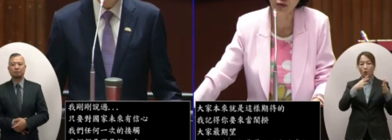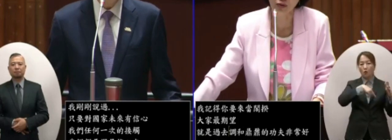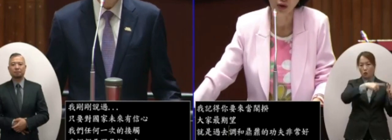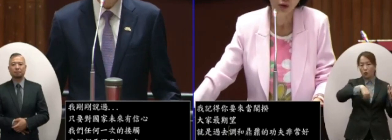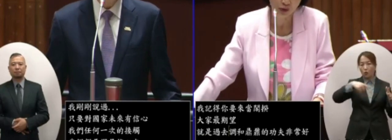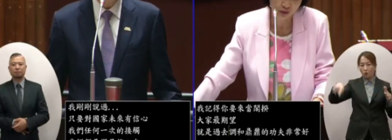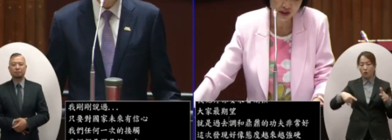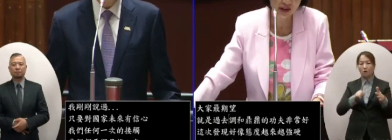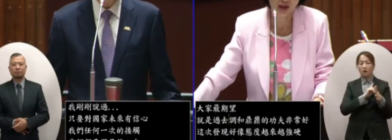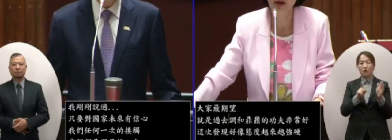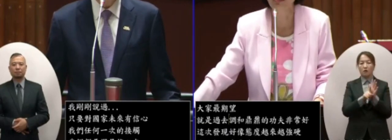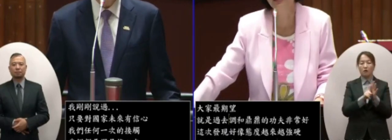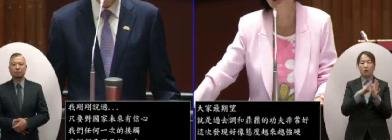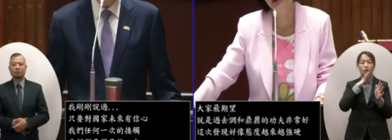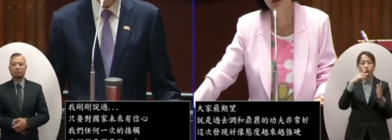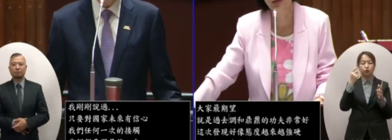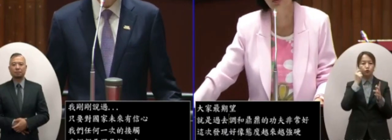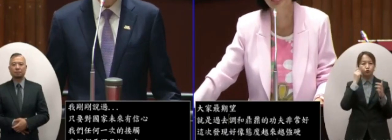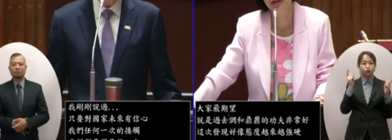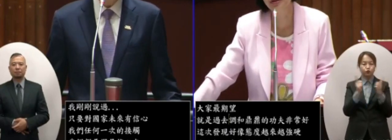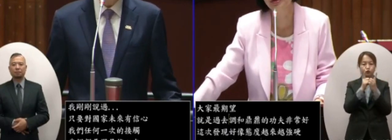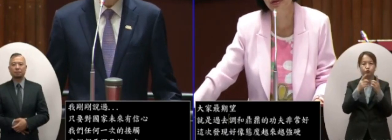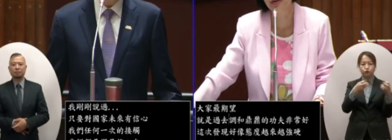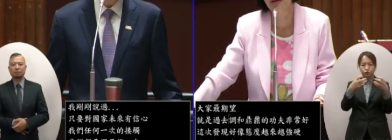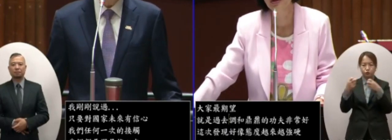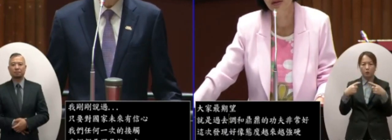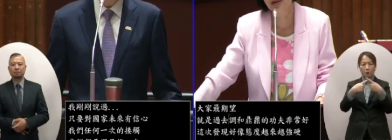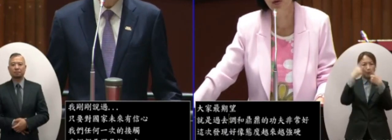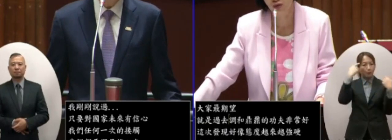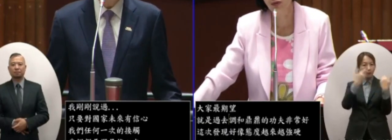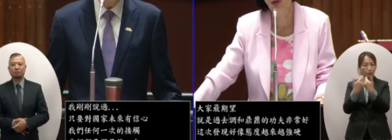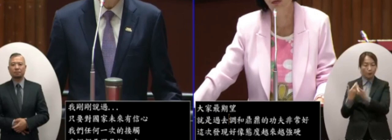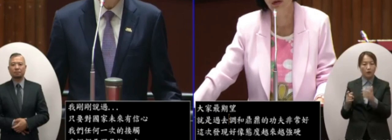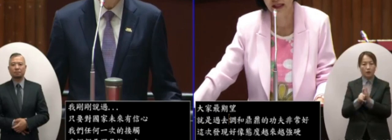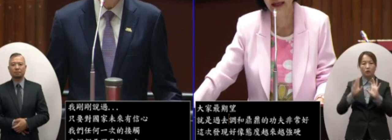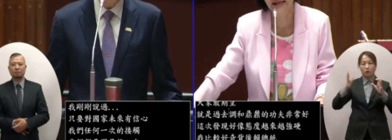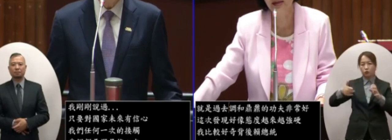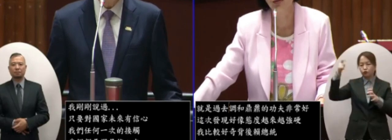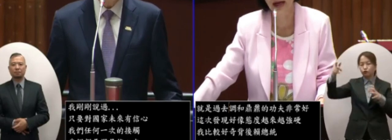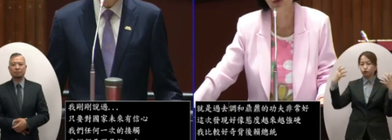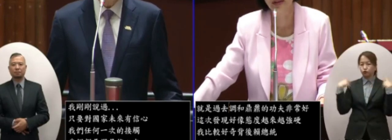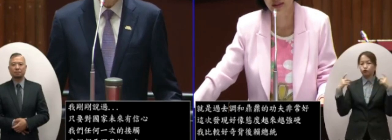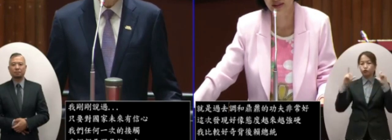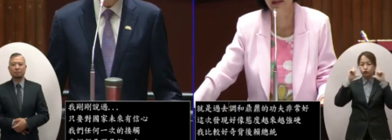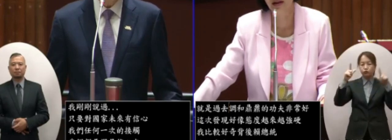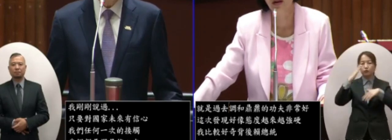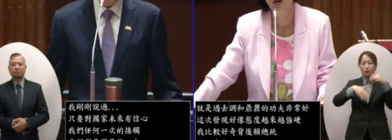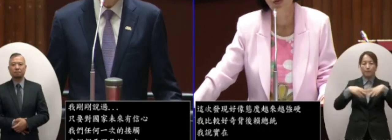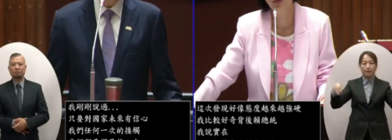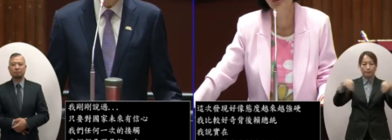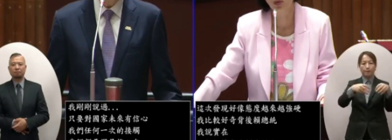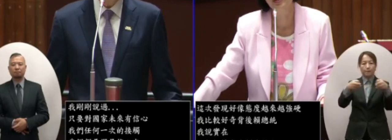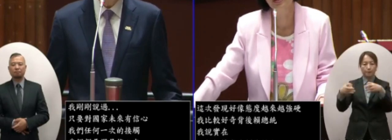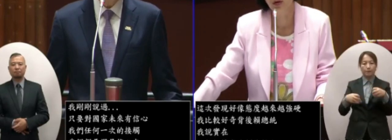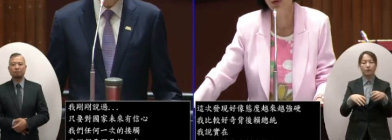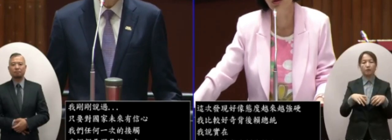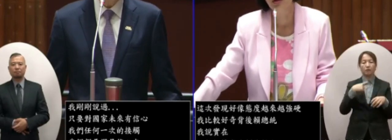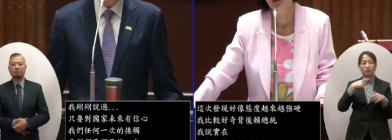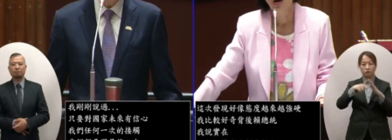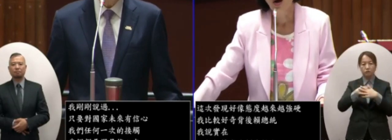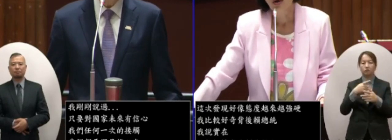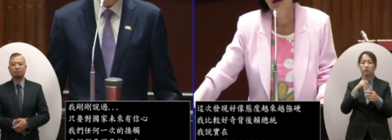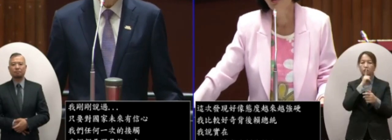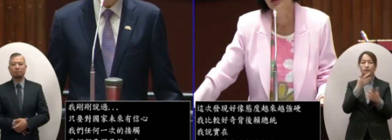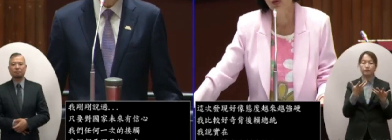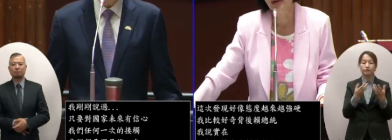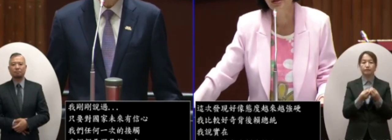任何没有办法解决有争执的时候，其实总统应该站出来做一个协调，所以我们只能说，到底对